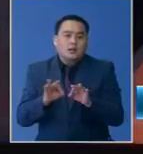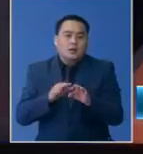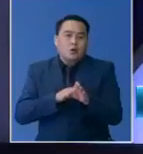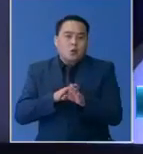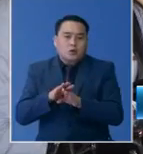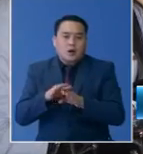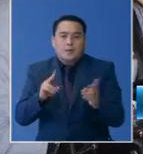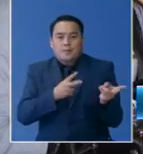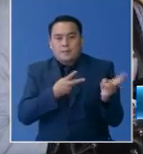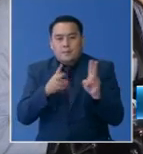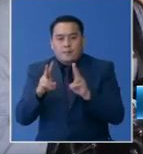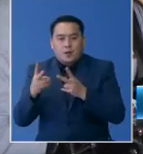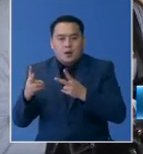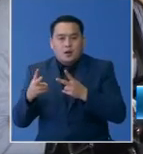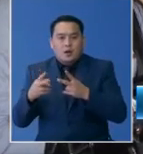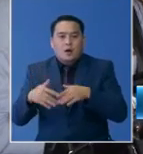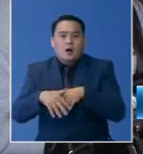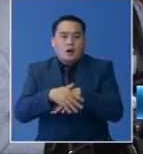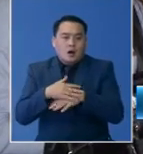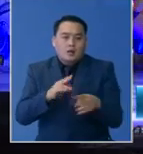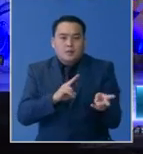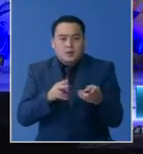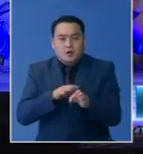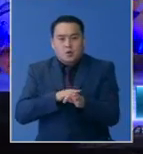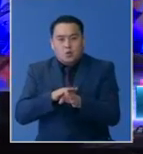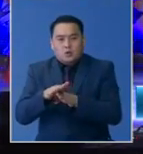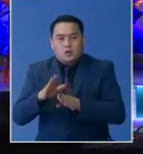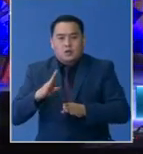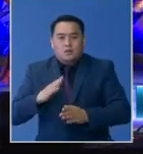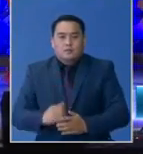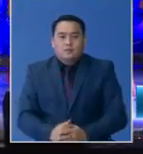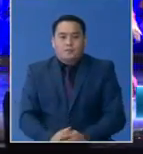би жанры бойынша модерн және халық билерін орындады.